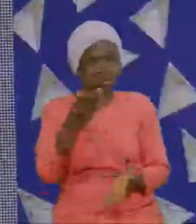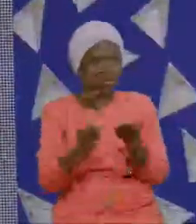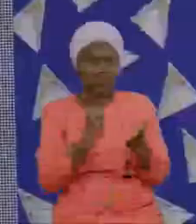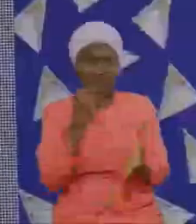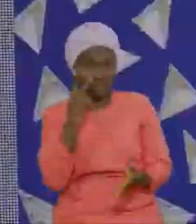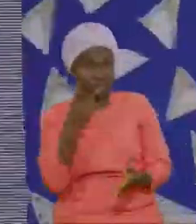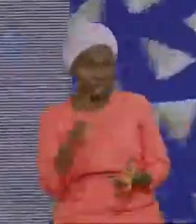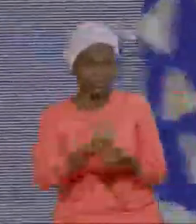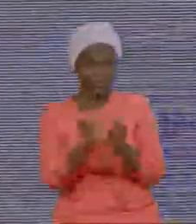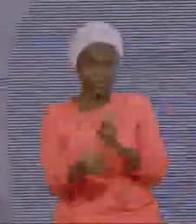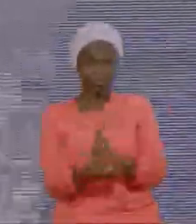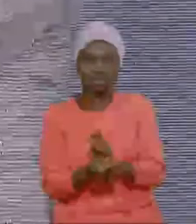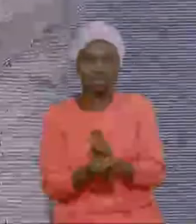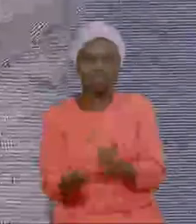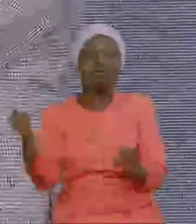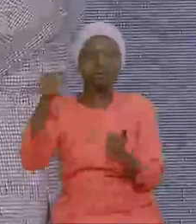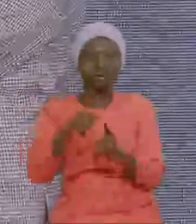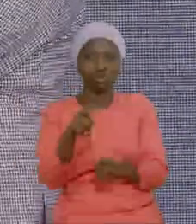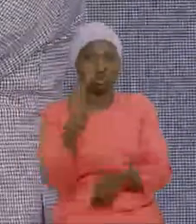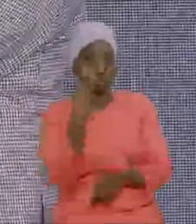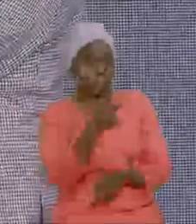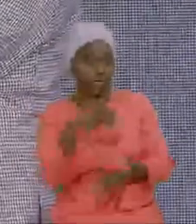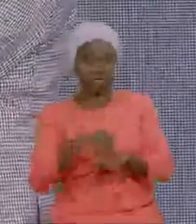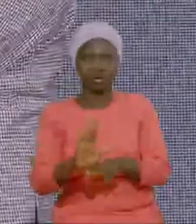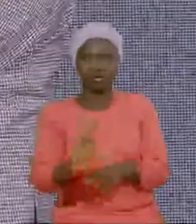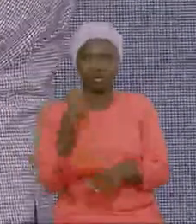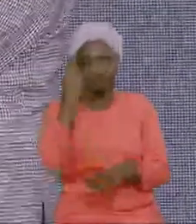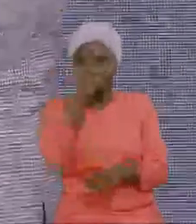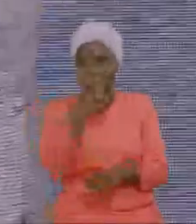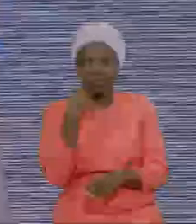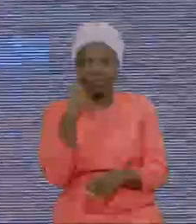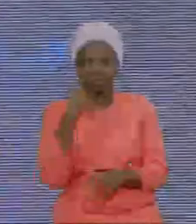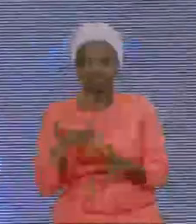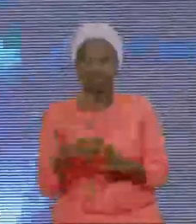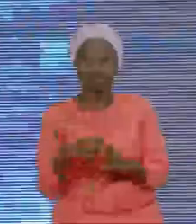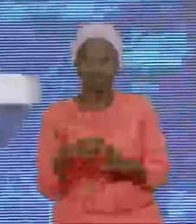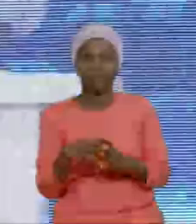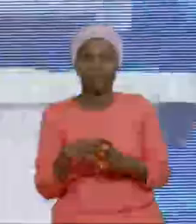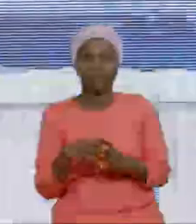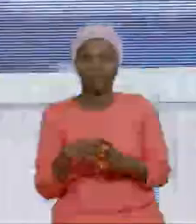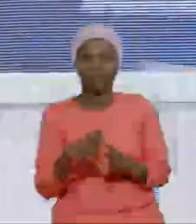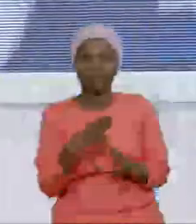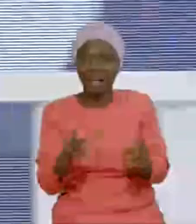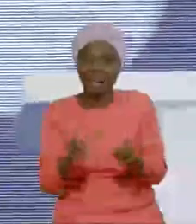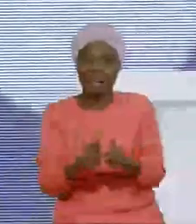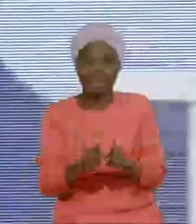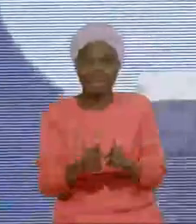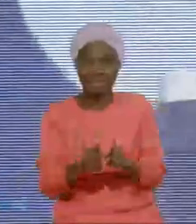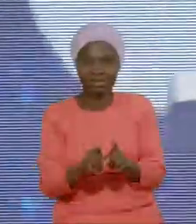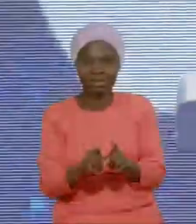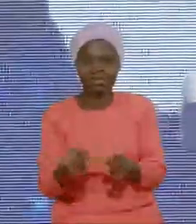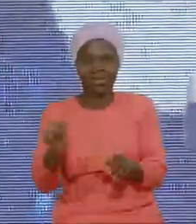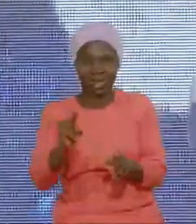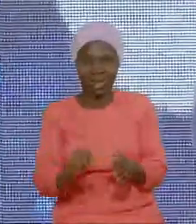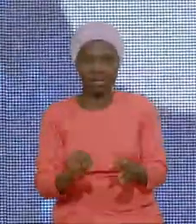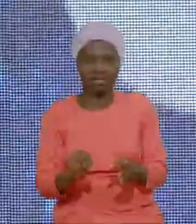pas voir ce changement. Except you look at your face. À moins de regarder votre visage. As an